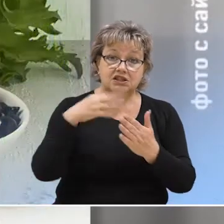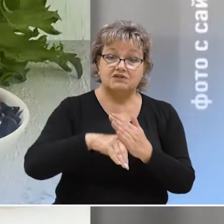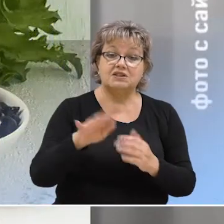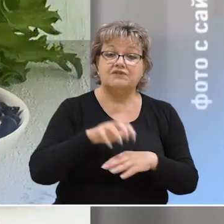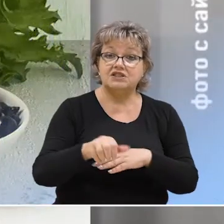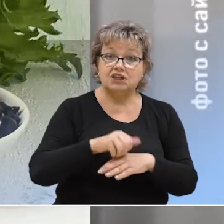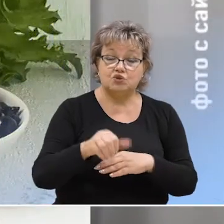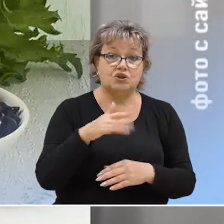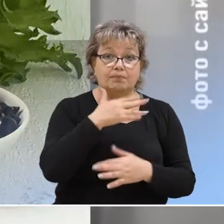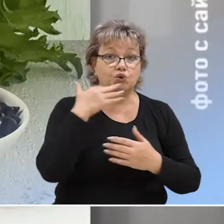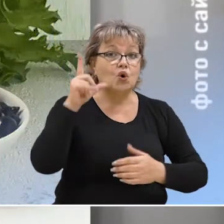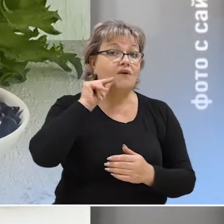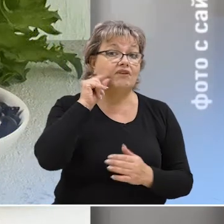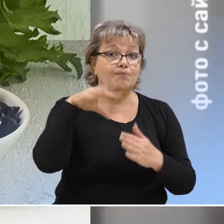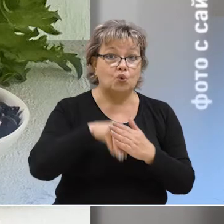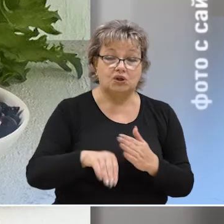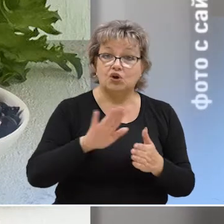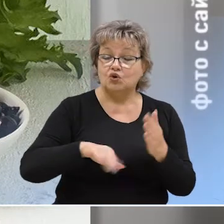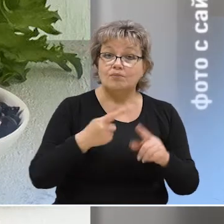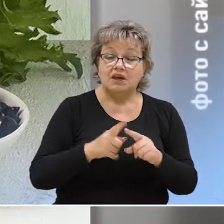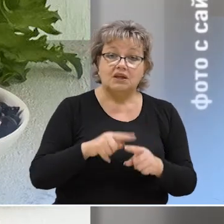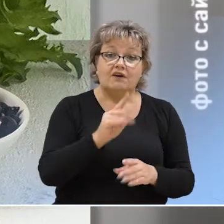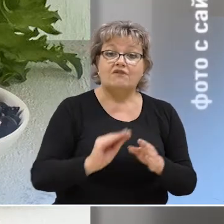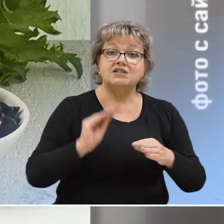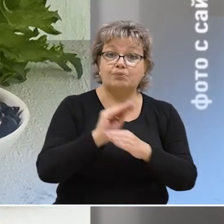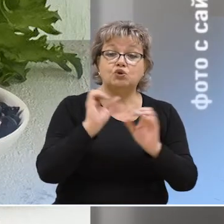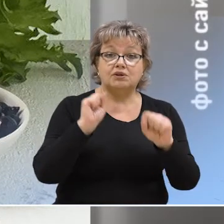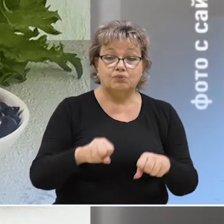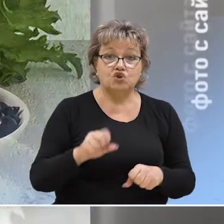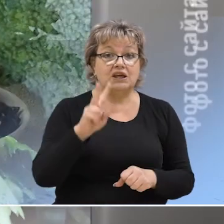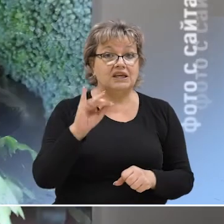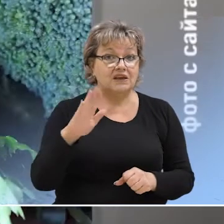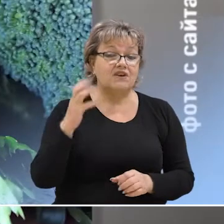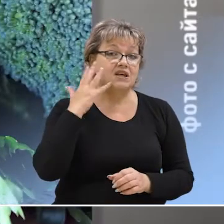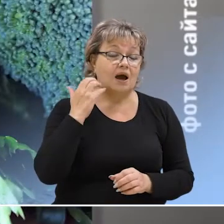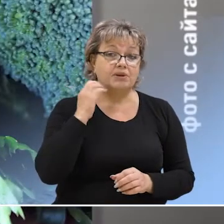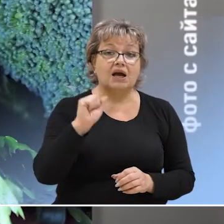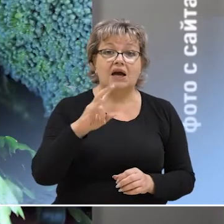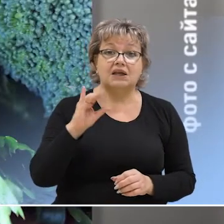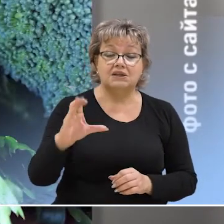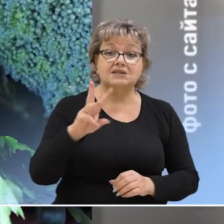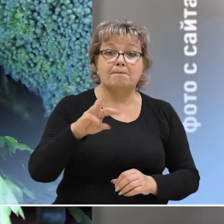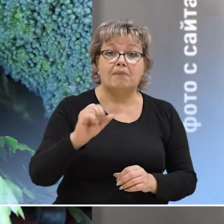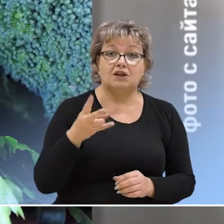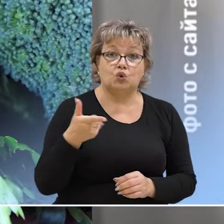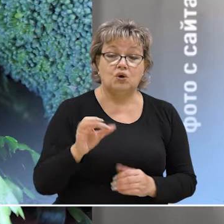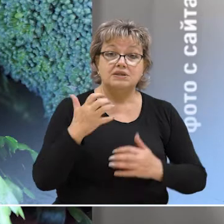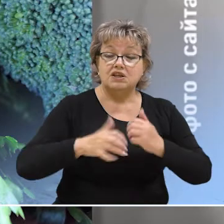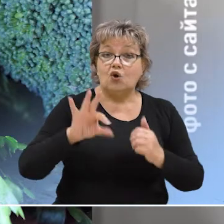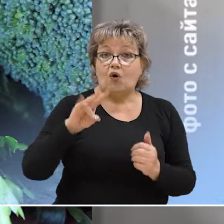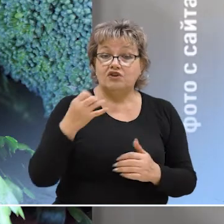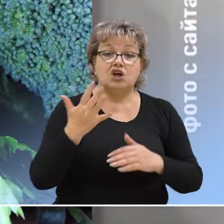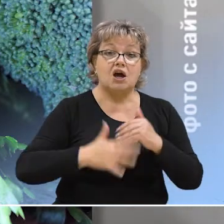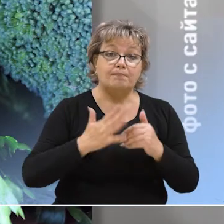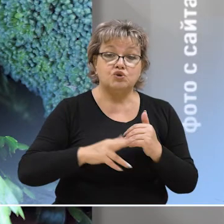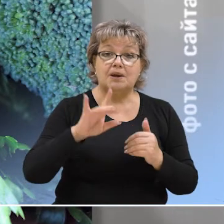содержится в цитрусовых, особенно его много в лимонах. Кроме того, его восполнить можно с помощью киви, яблок, ананасов и манго. Среди